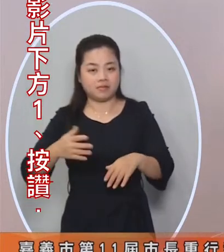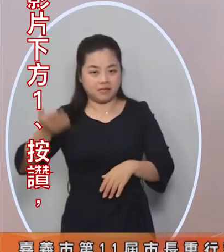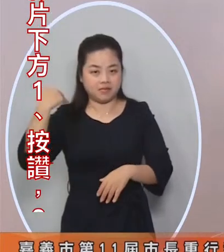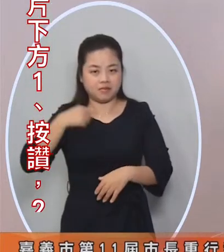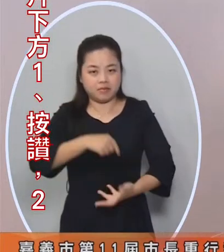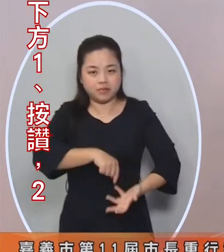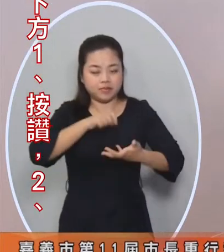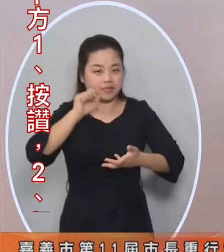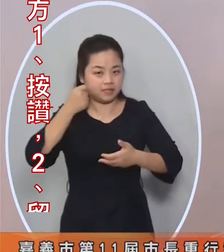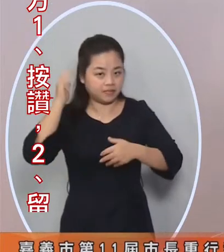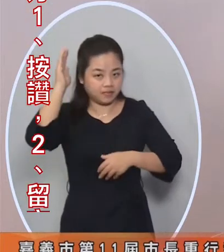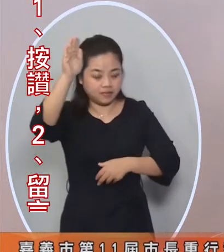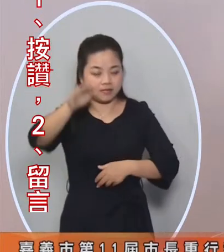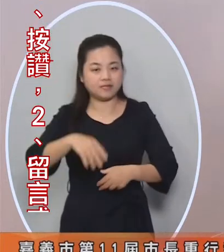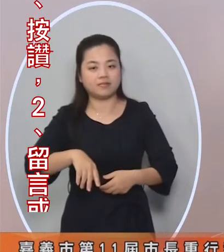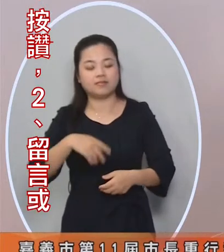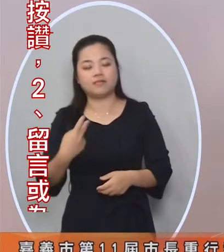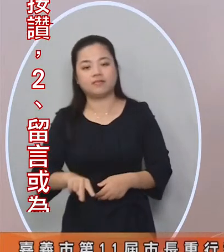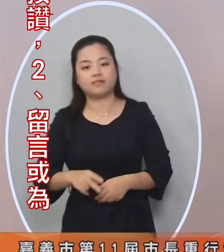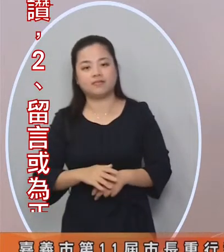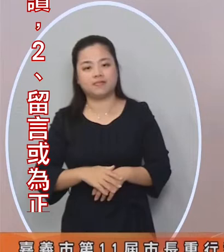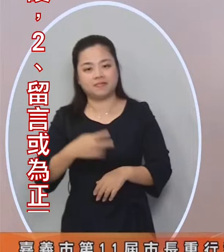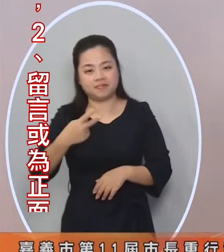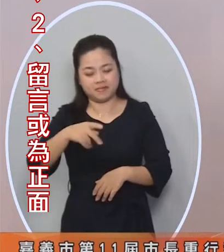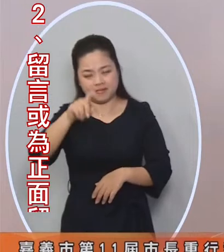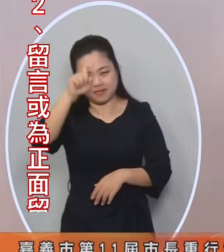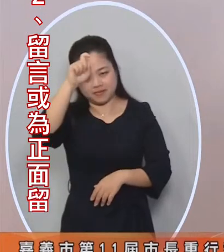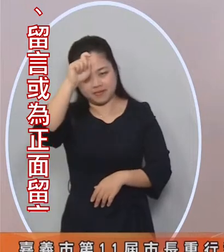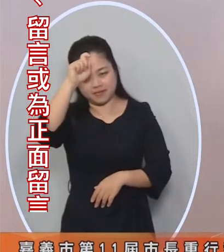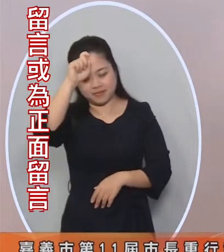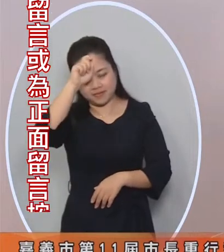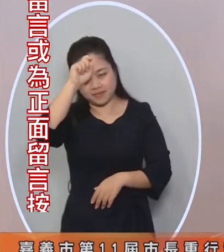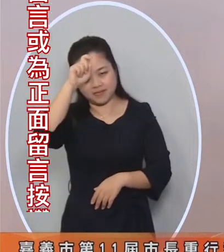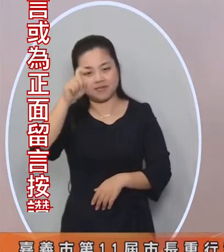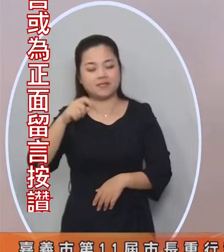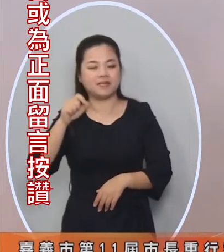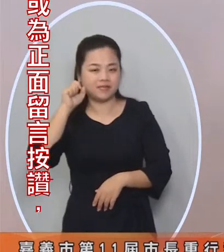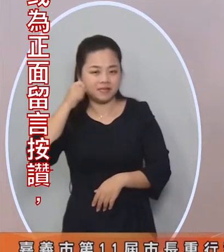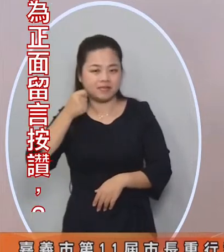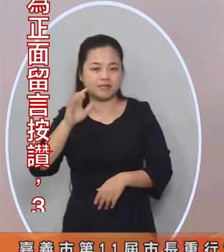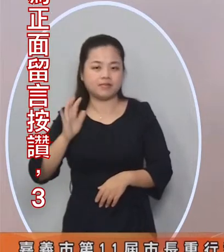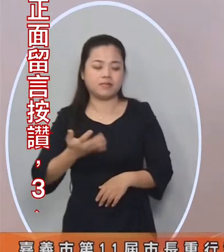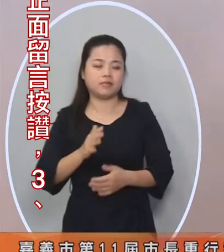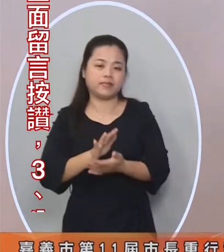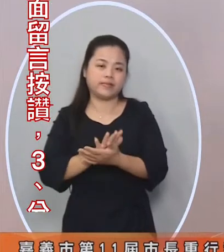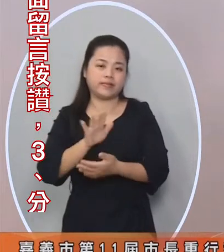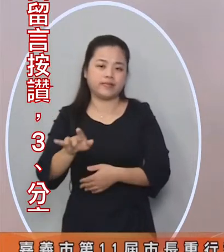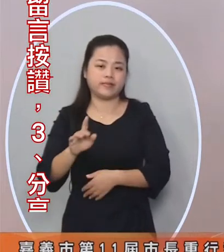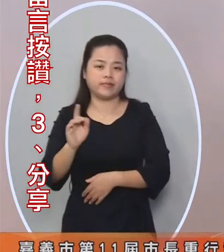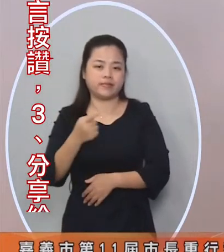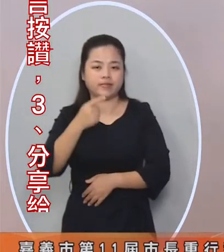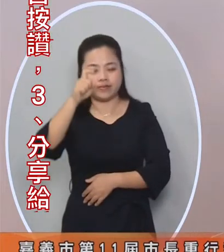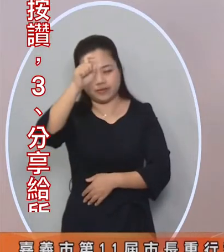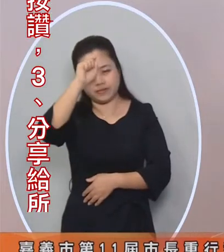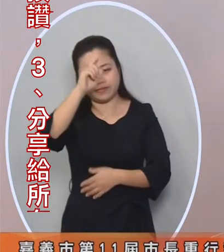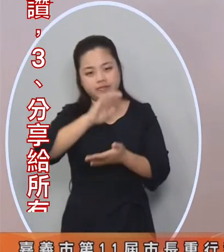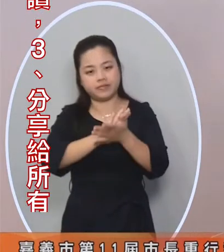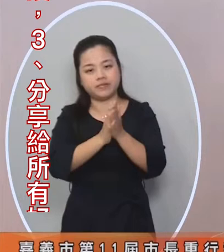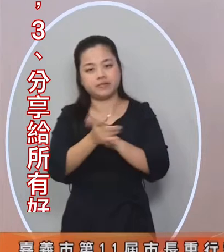嘉义的未来，一边傻傻地将期望寄托在别人身上，但期望总是变成失